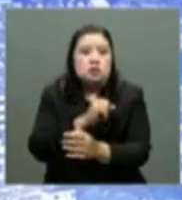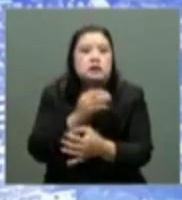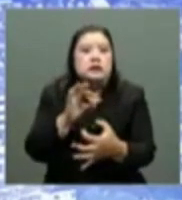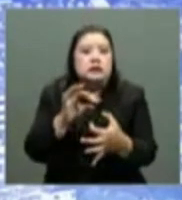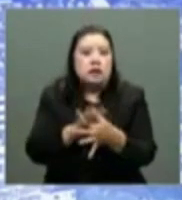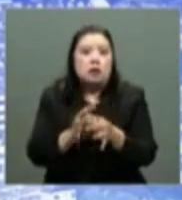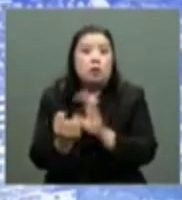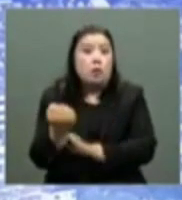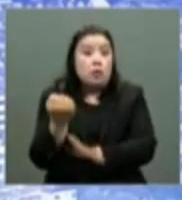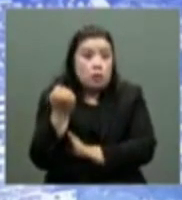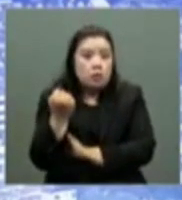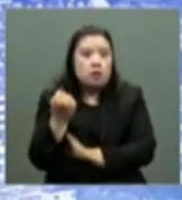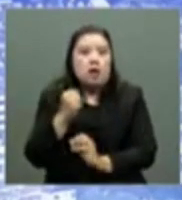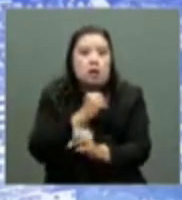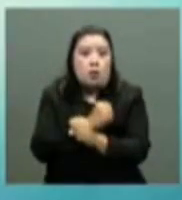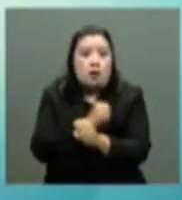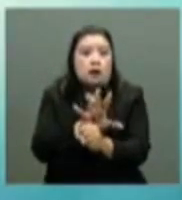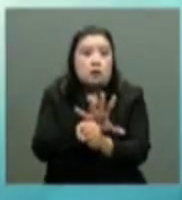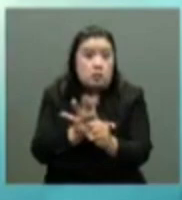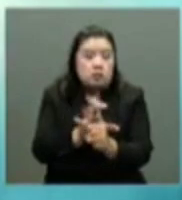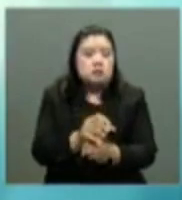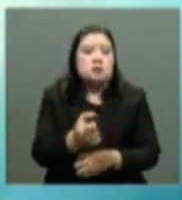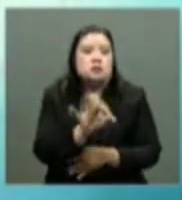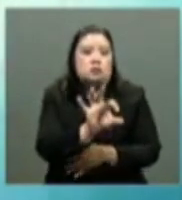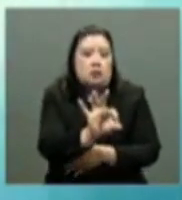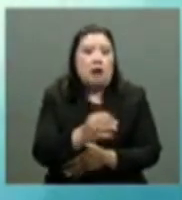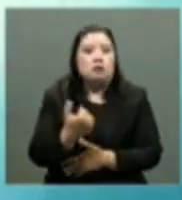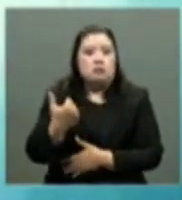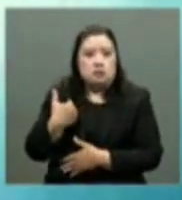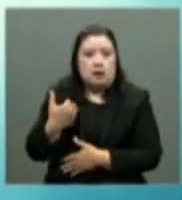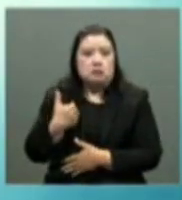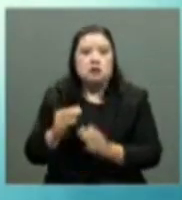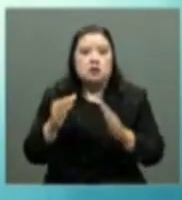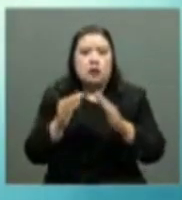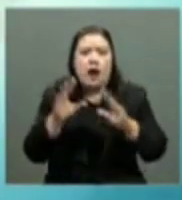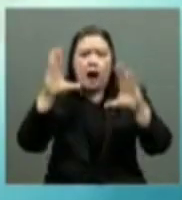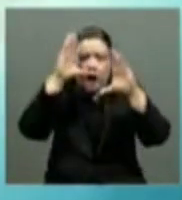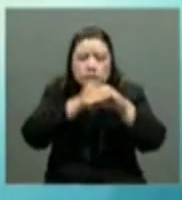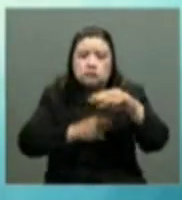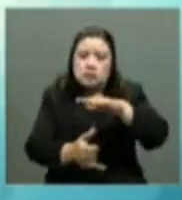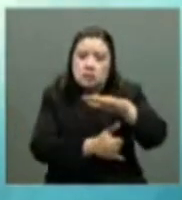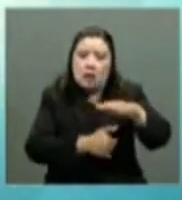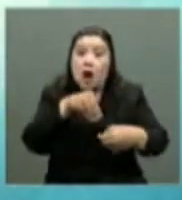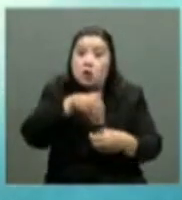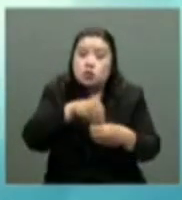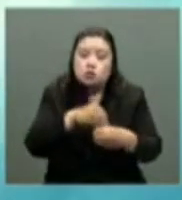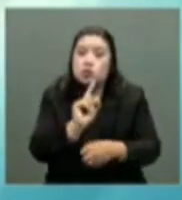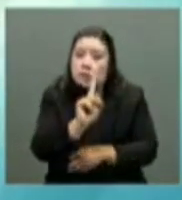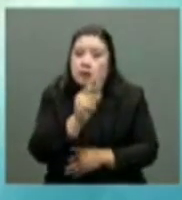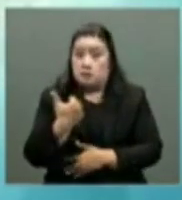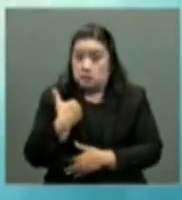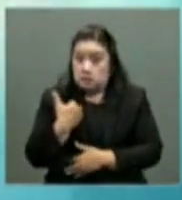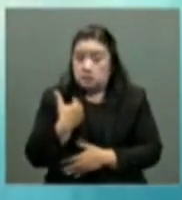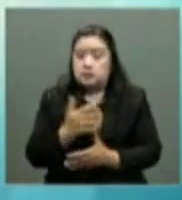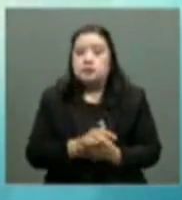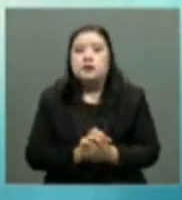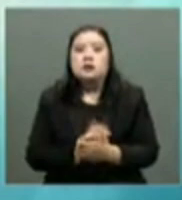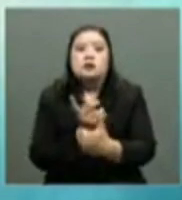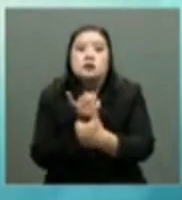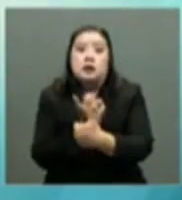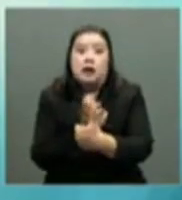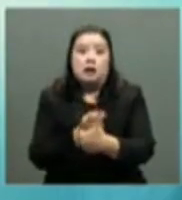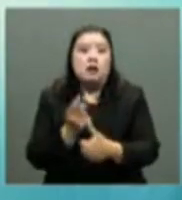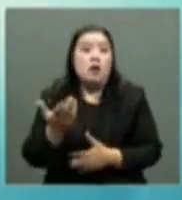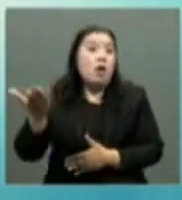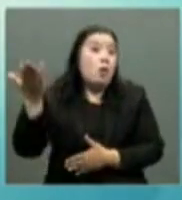ความมั่นคงนะครับเราประกาศเคอร์ฟิวออกมาท่านให้ความร่วมมือกับเรายังไงบ้างเมื่อวานนี้มีการต้อง